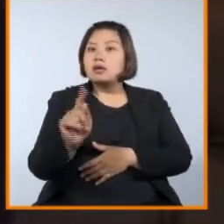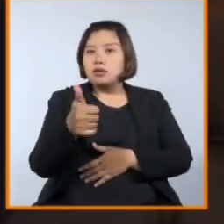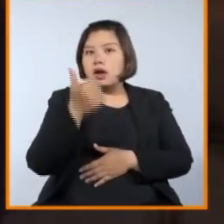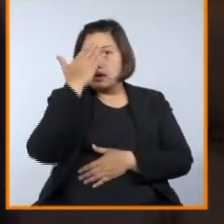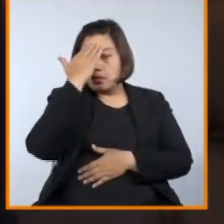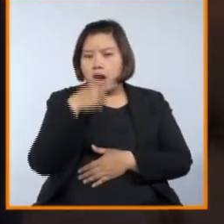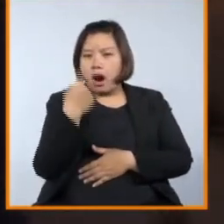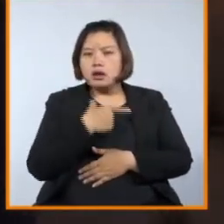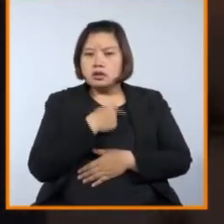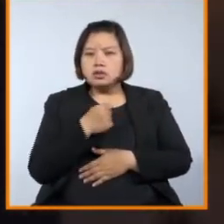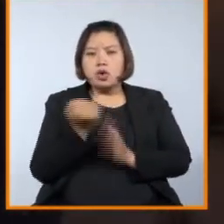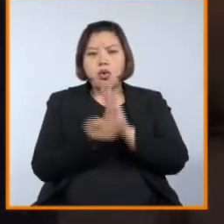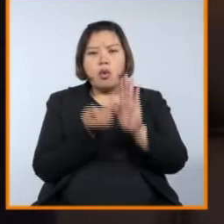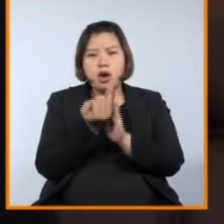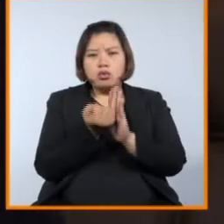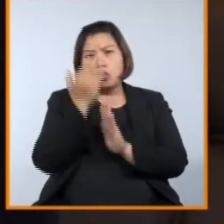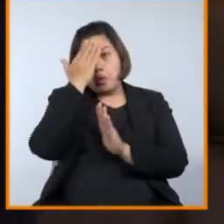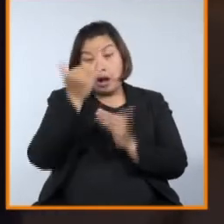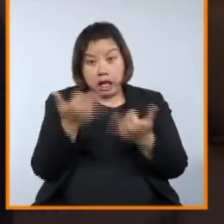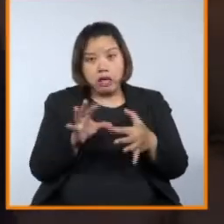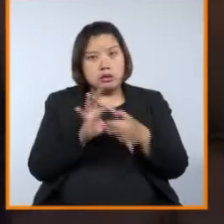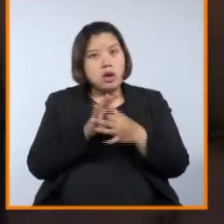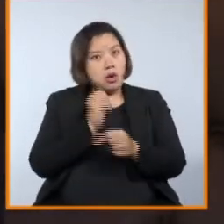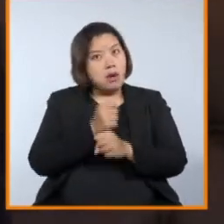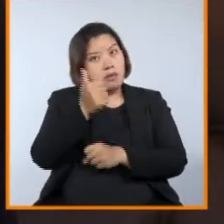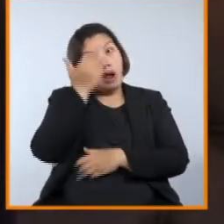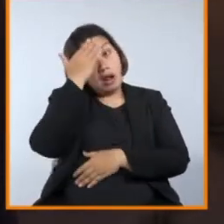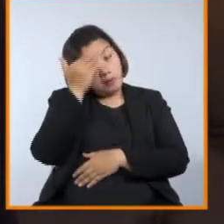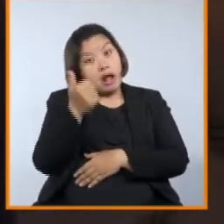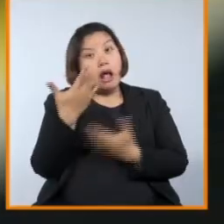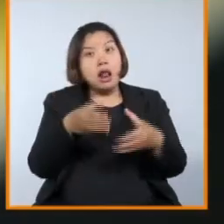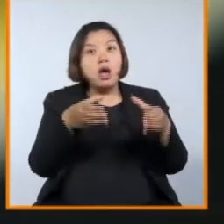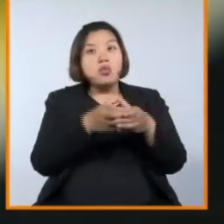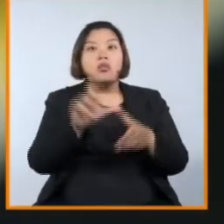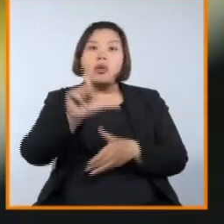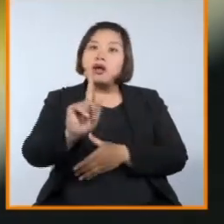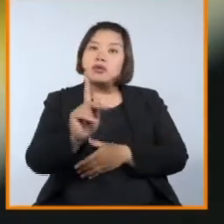ให้คนที่ชอบวาดรูปเนี่ยสามารถที่จะวาดแล้วก็ส่งไปที่ไลน์ได้